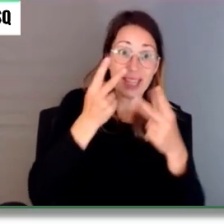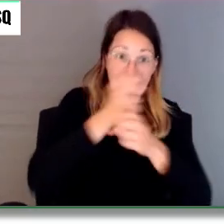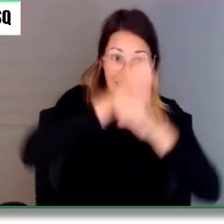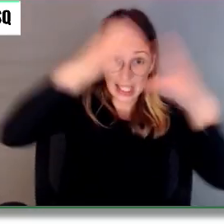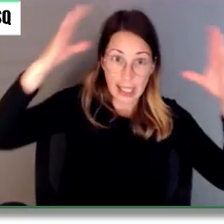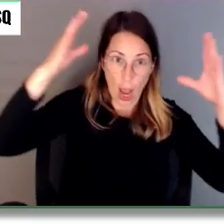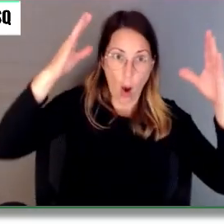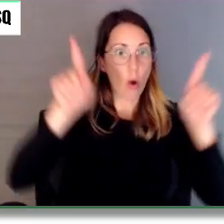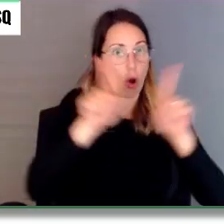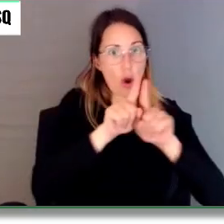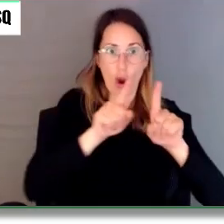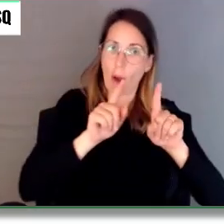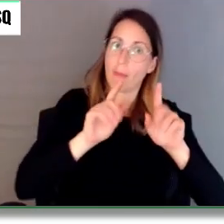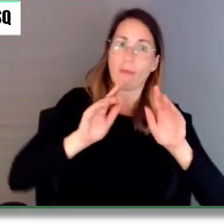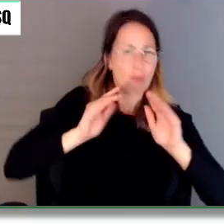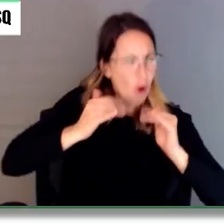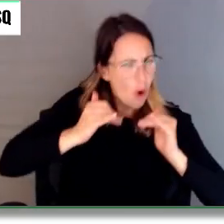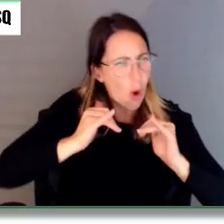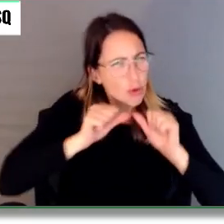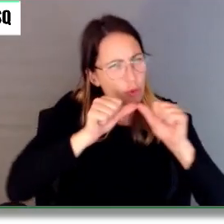implication. Merci.